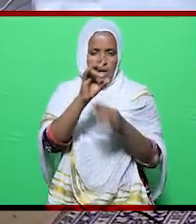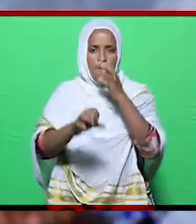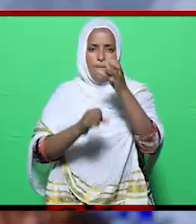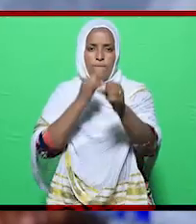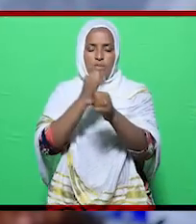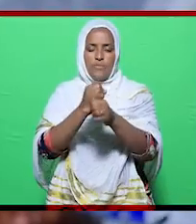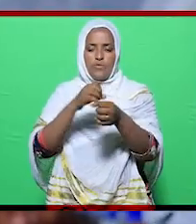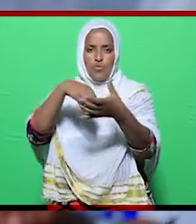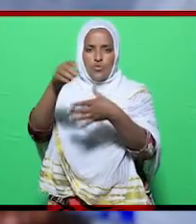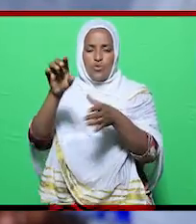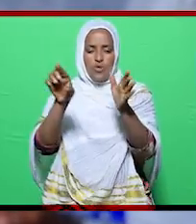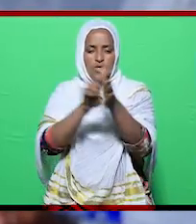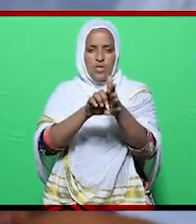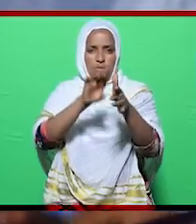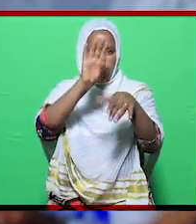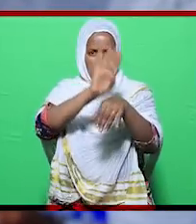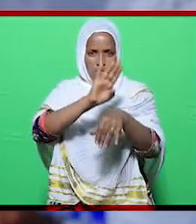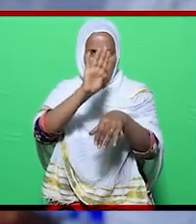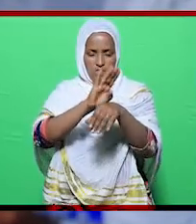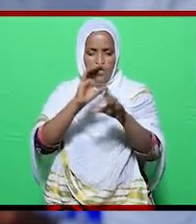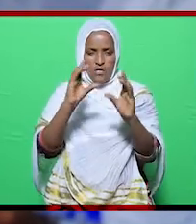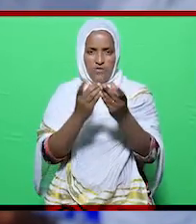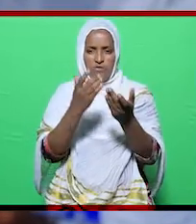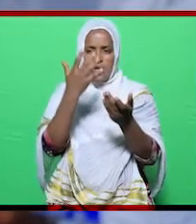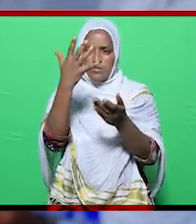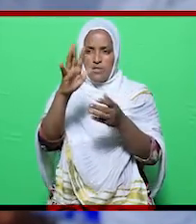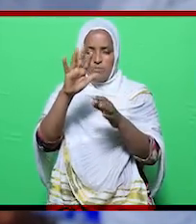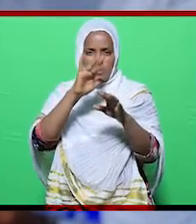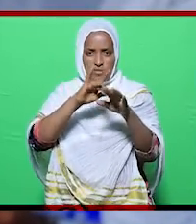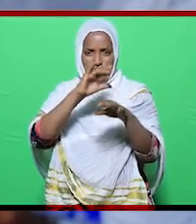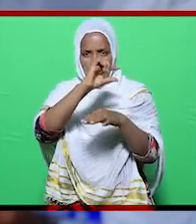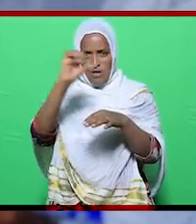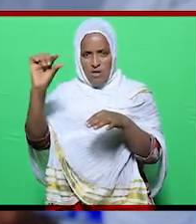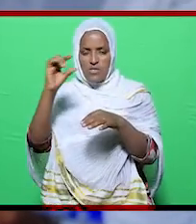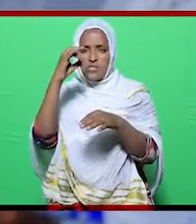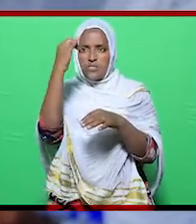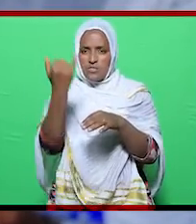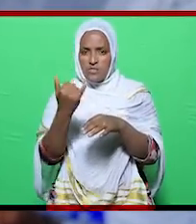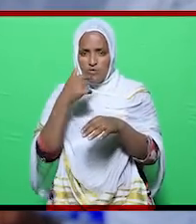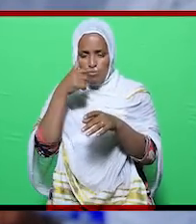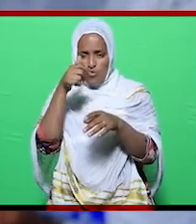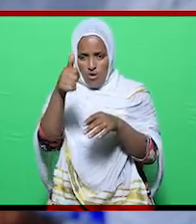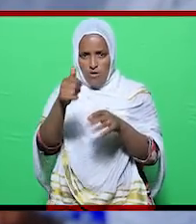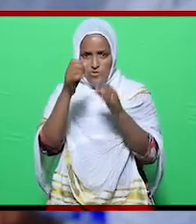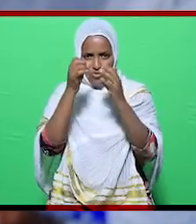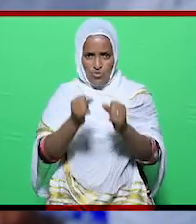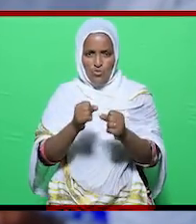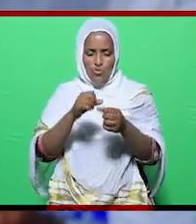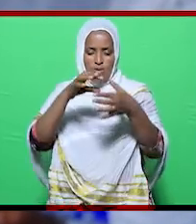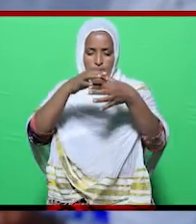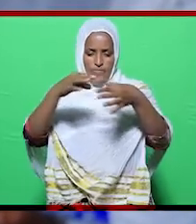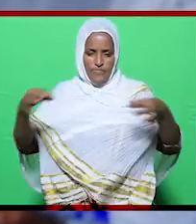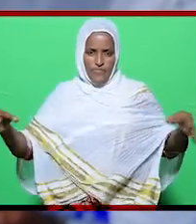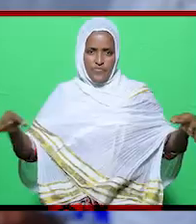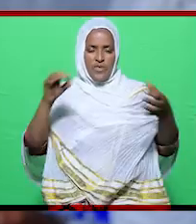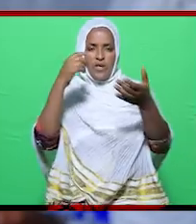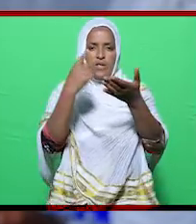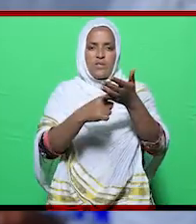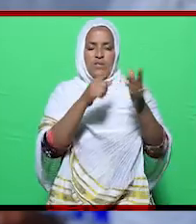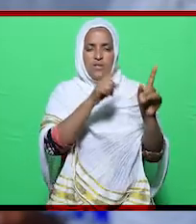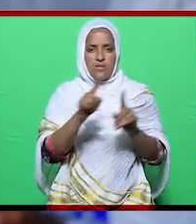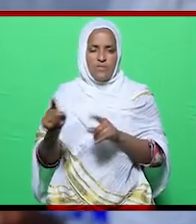በ2007 ዓመተ ምህረት በወጣው ሕገ ቤተ ክርስቲያን ክፍል 15 ላይ ሥዕል ብሎ ራሱን ችሎ